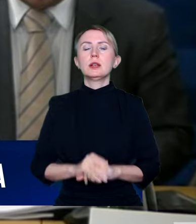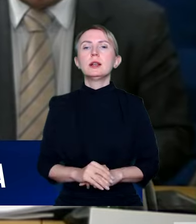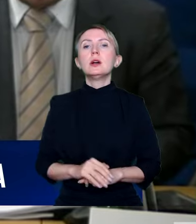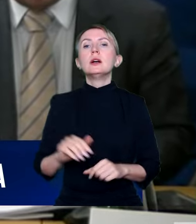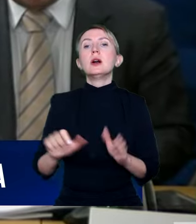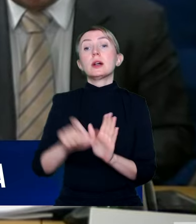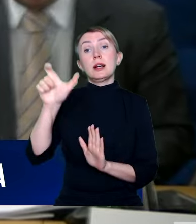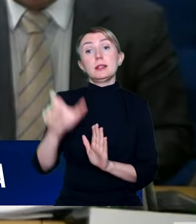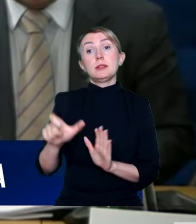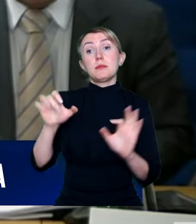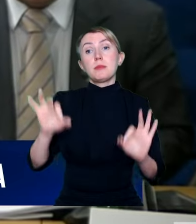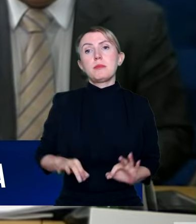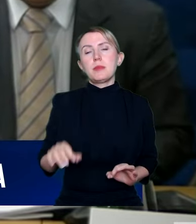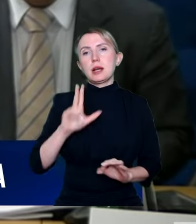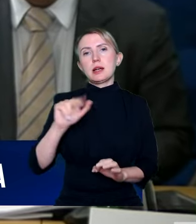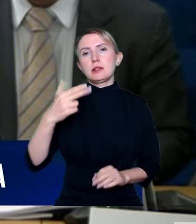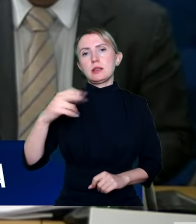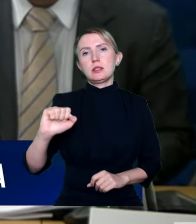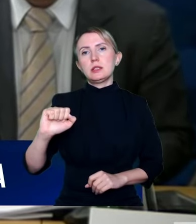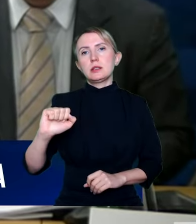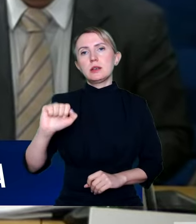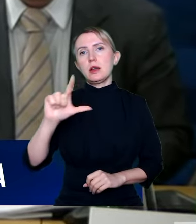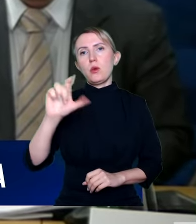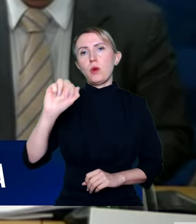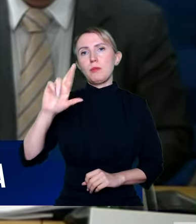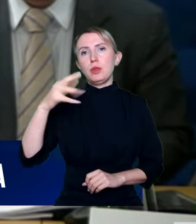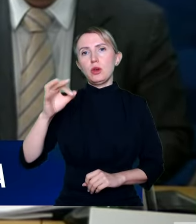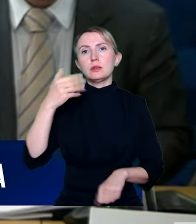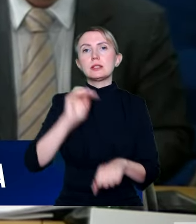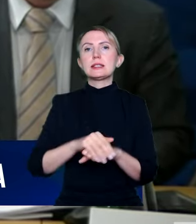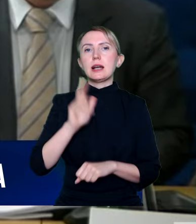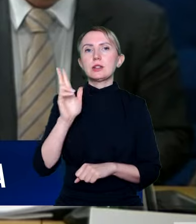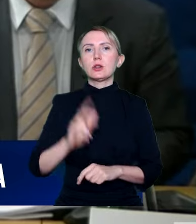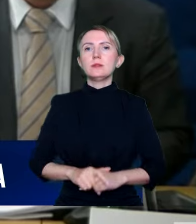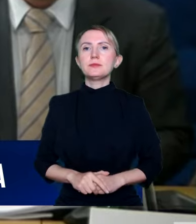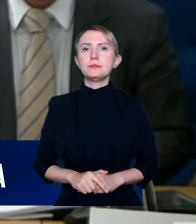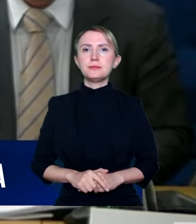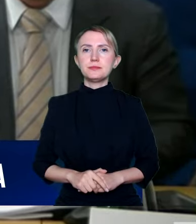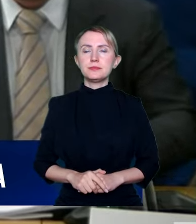kandydaturą pani Katarzyny Łabno? Kto jest za?